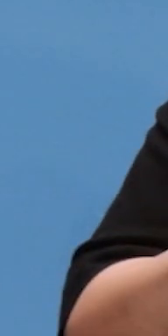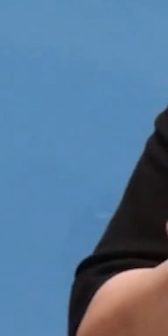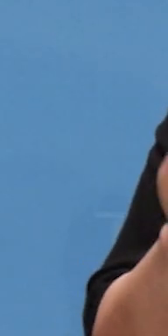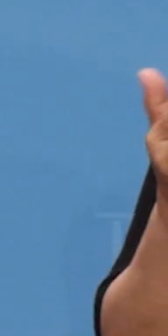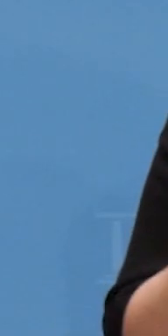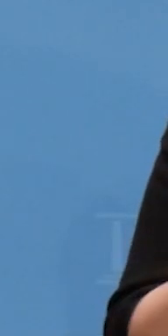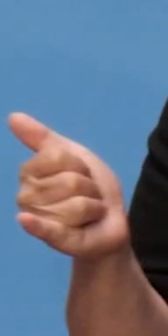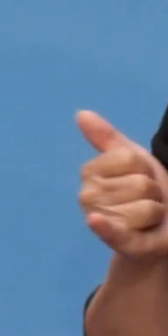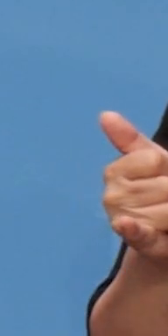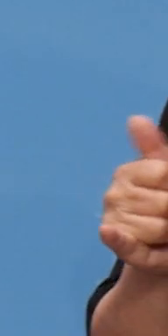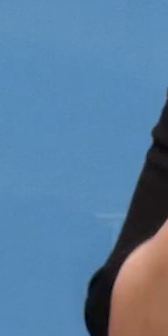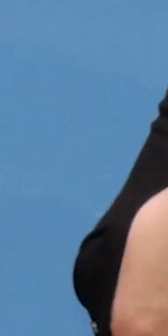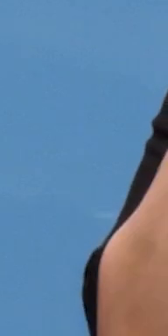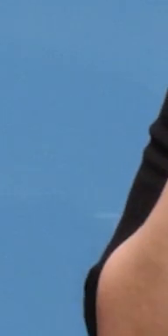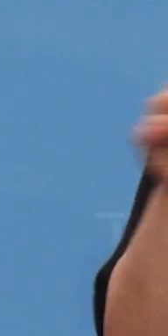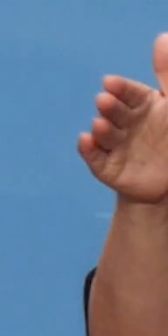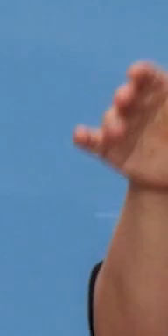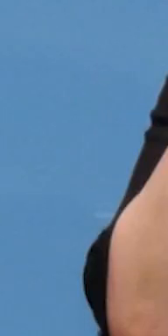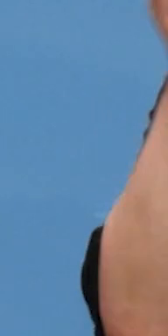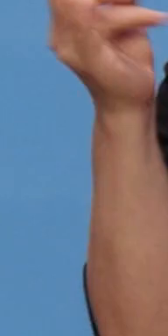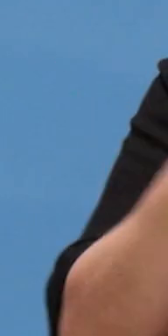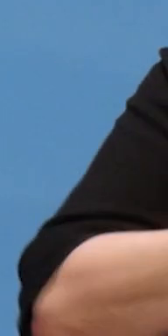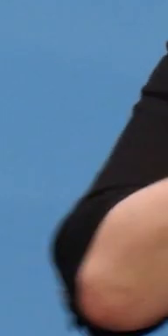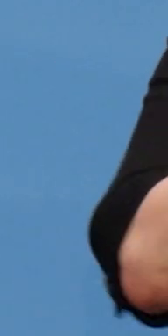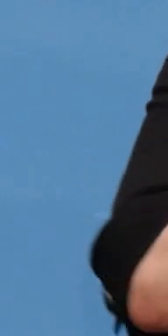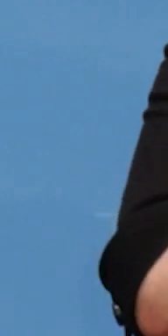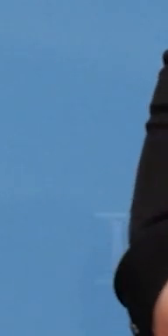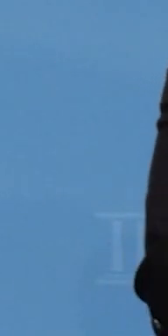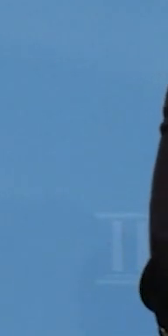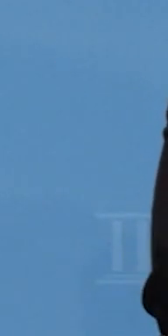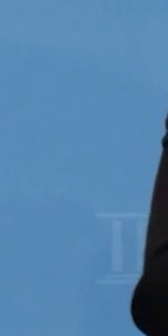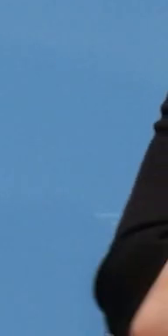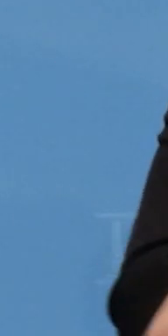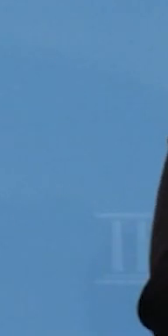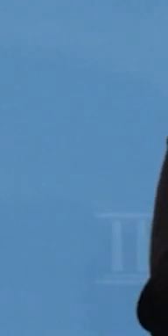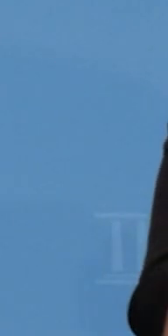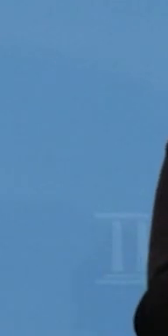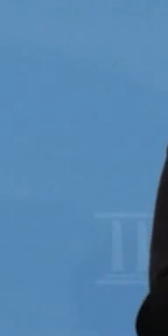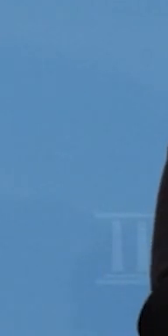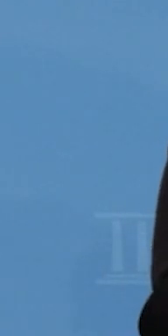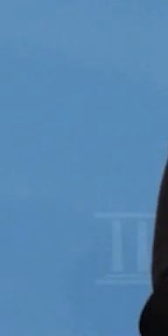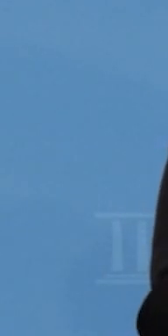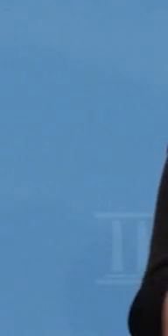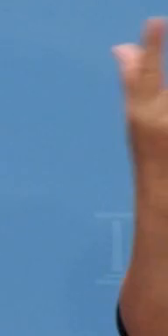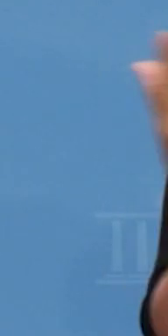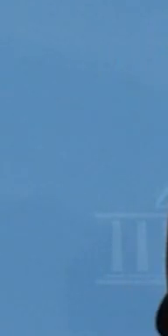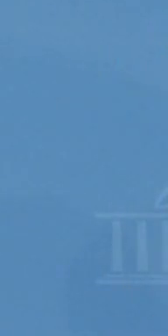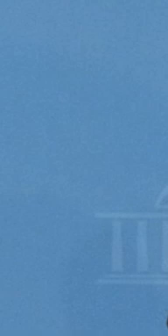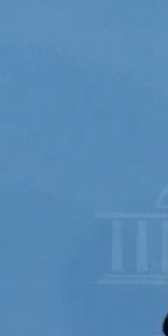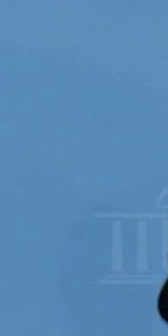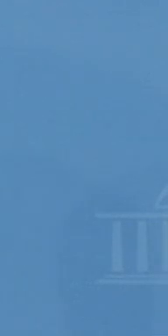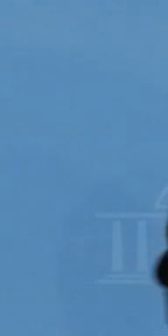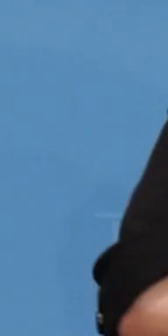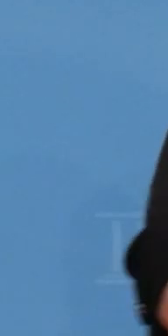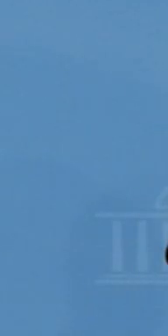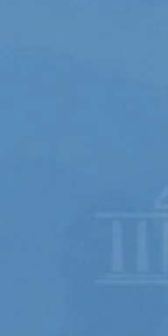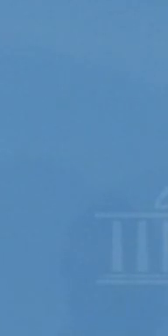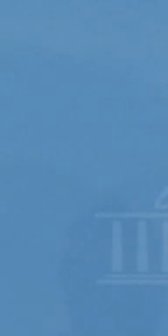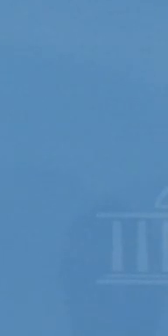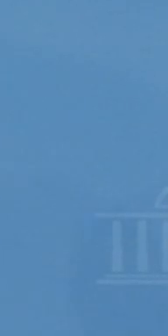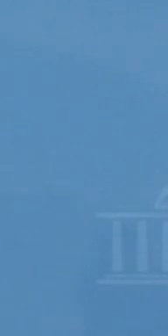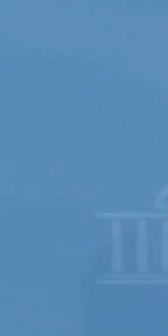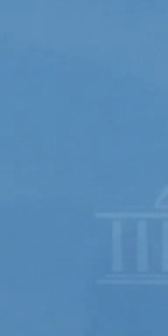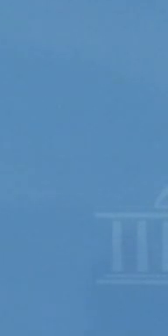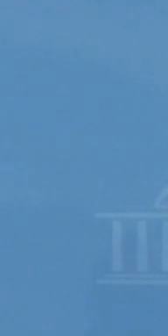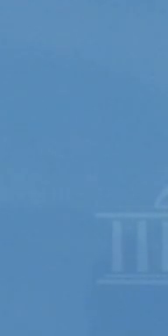덮고 극우 코드 인사로 점철된 극우 정부 완성을 정당화하려는